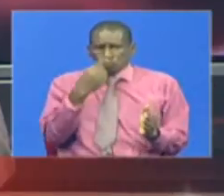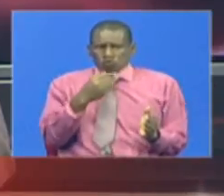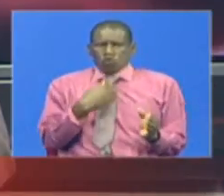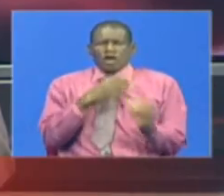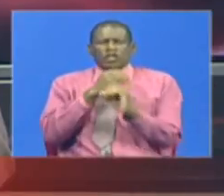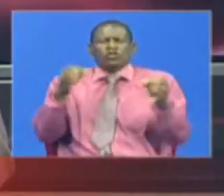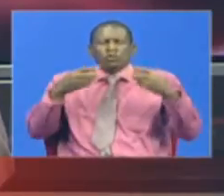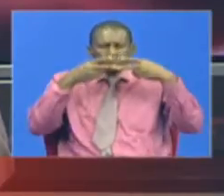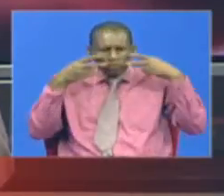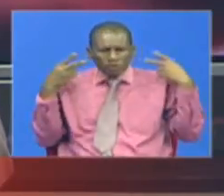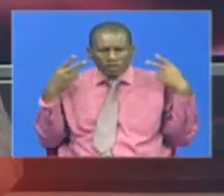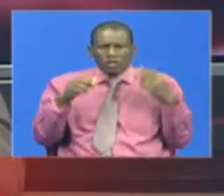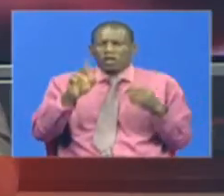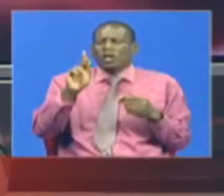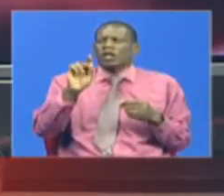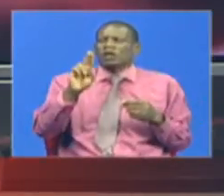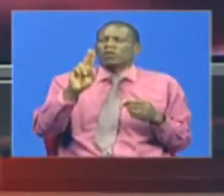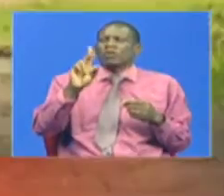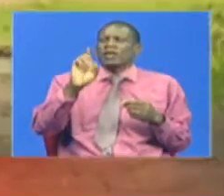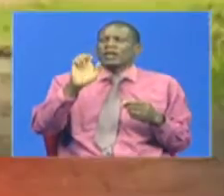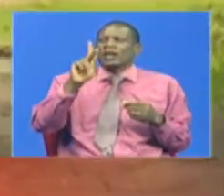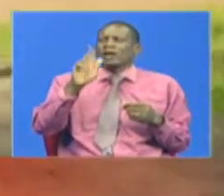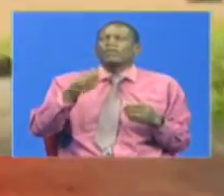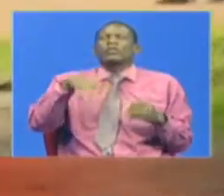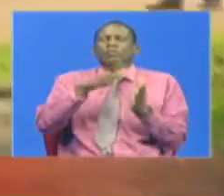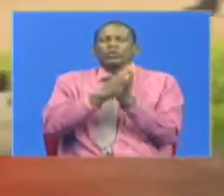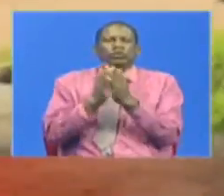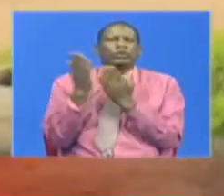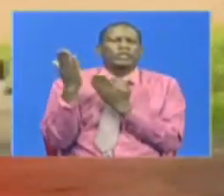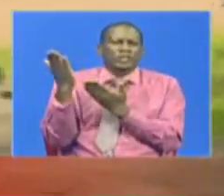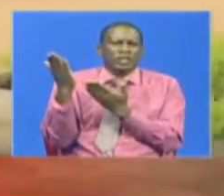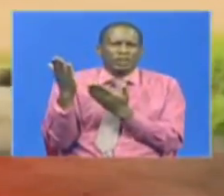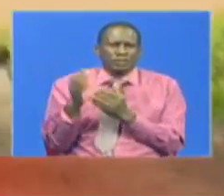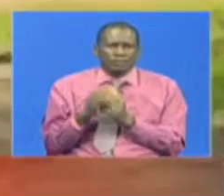barakoa. Gabriel Kudaka anaarifu zaidi.